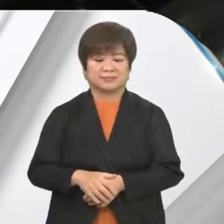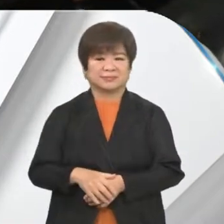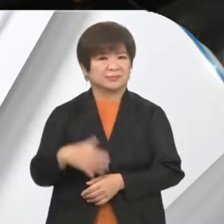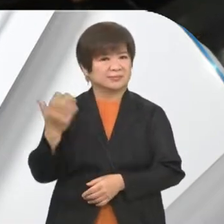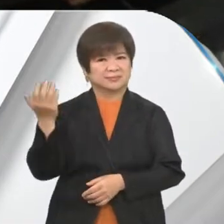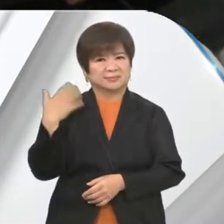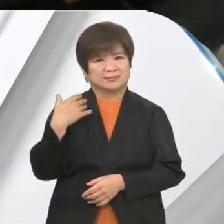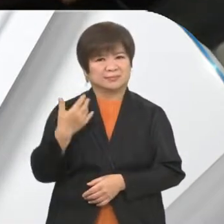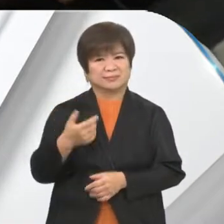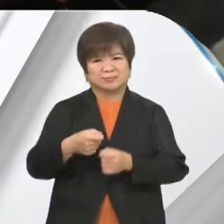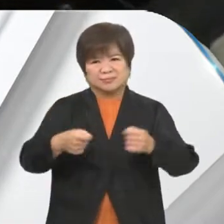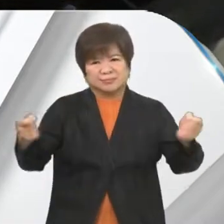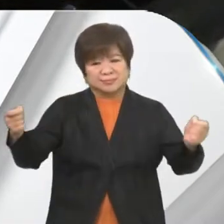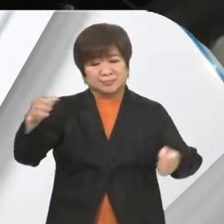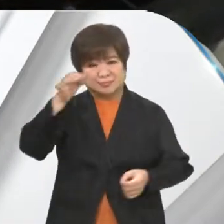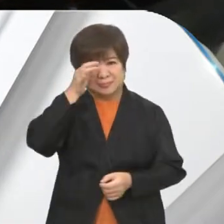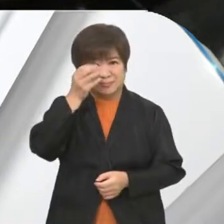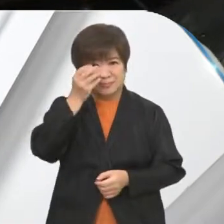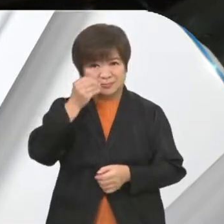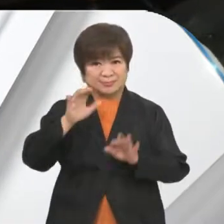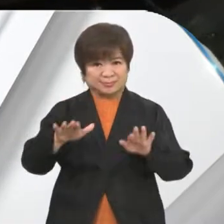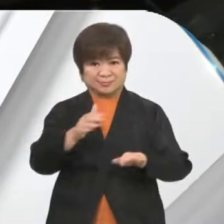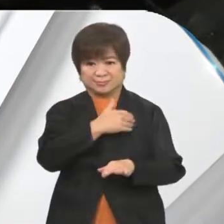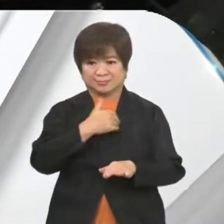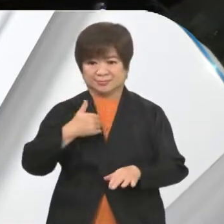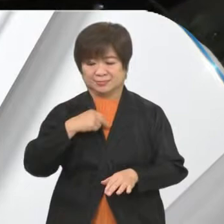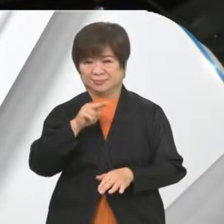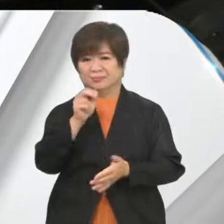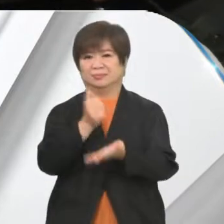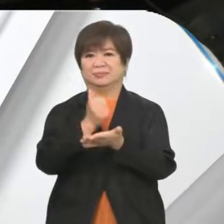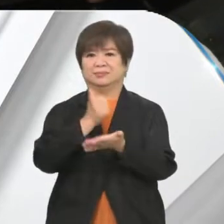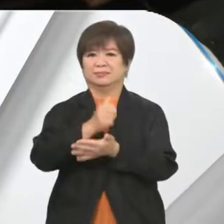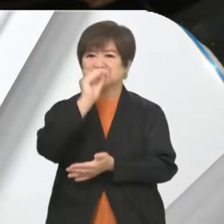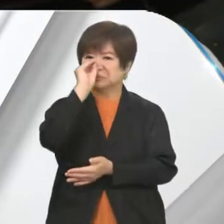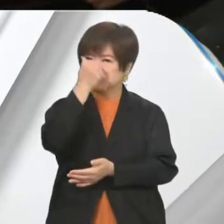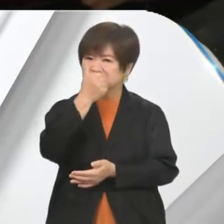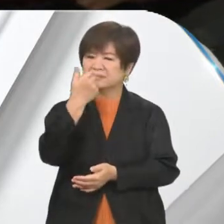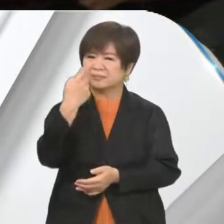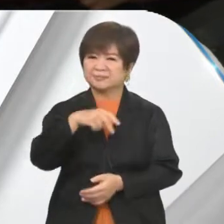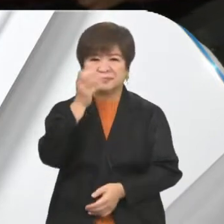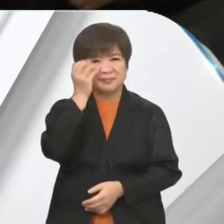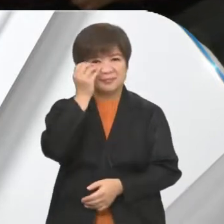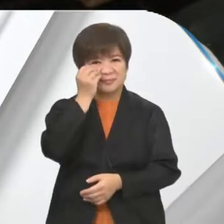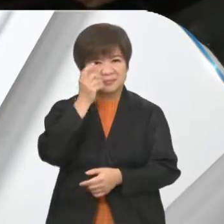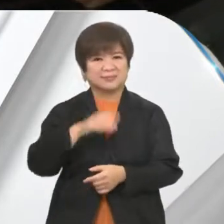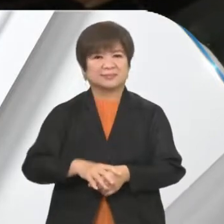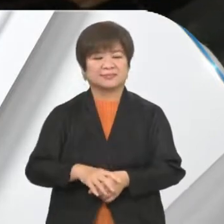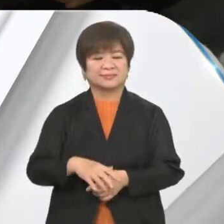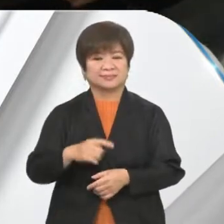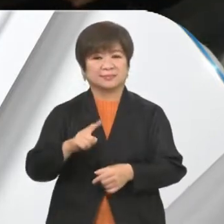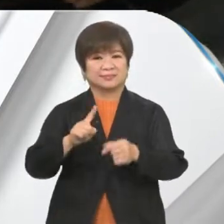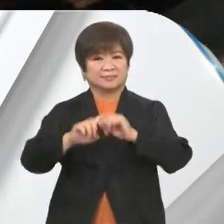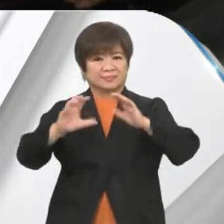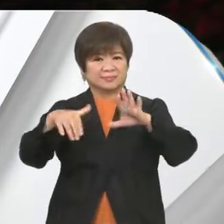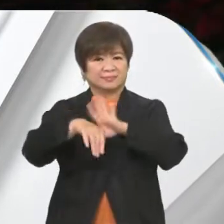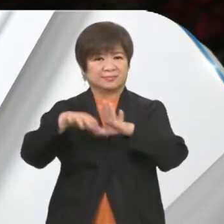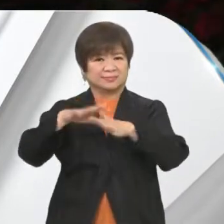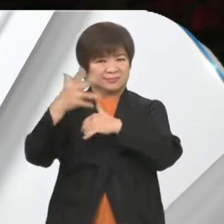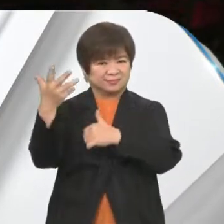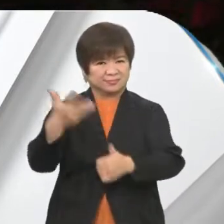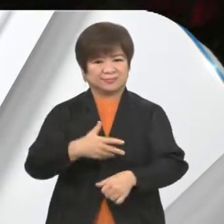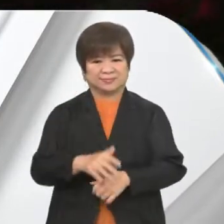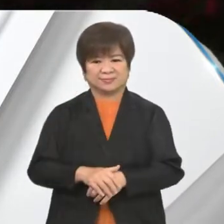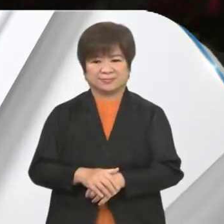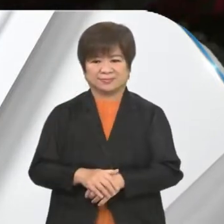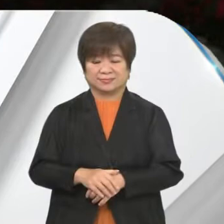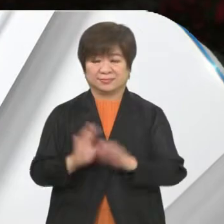没有看了啦，但是觉得现在还可以看，就觉得说蛮特别，也可以再看一些中国文化的东西，觉得蛮好的。 因为小朋